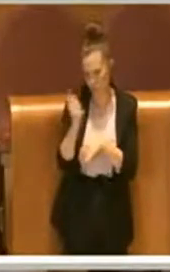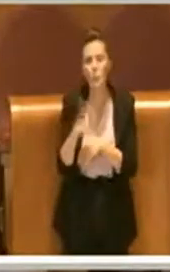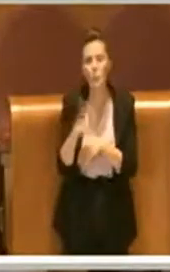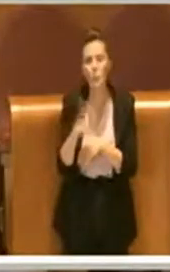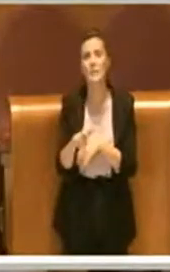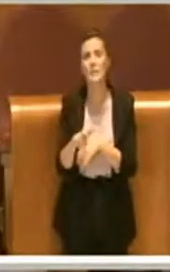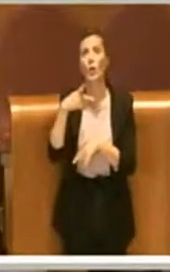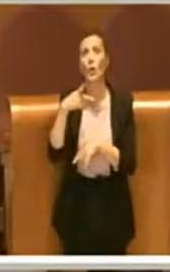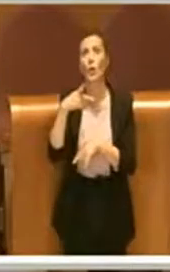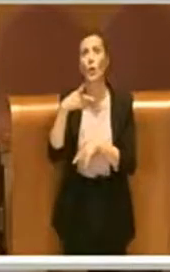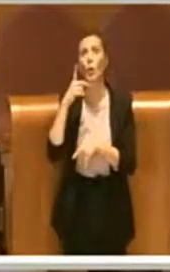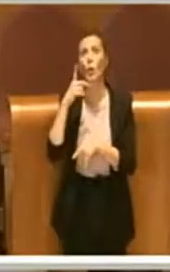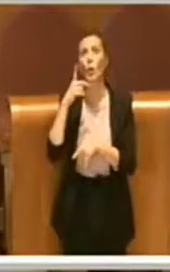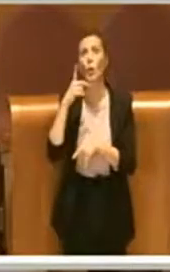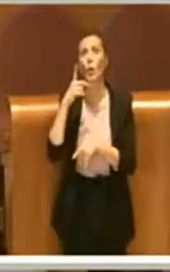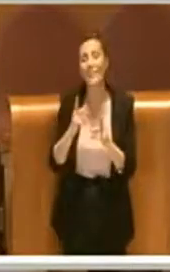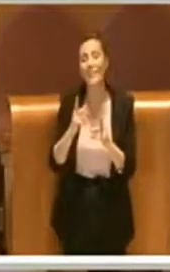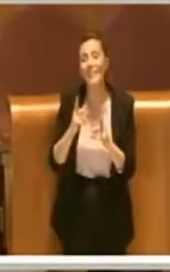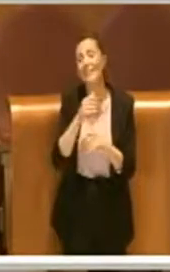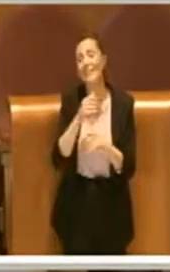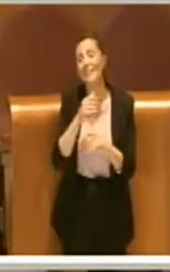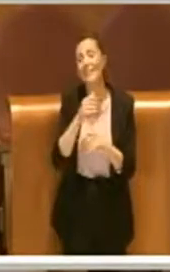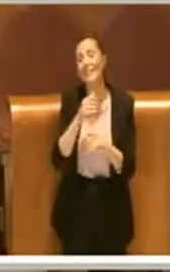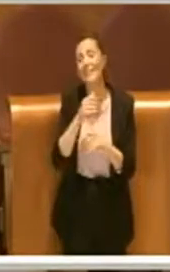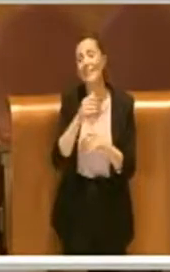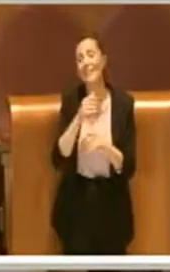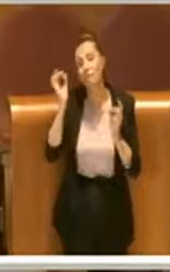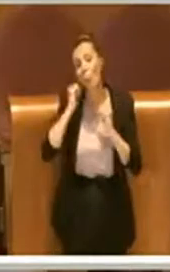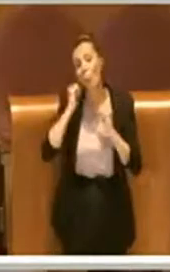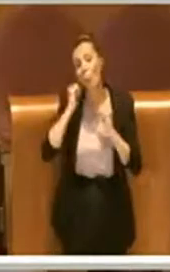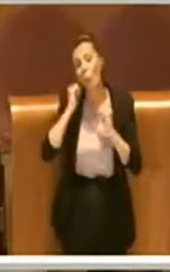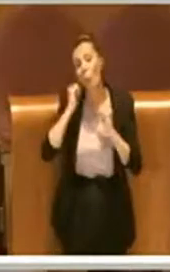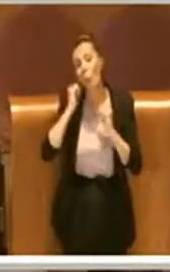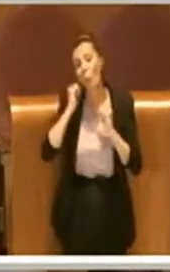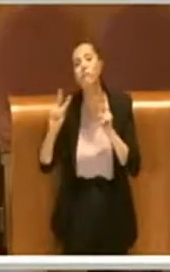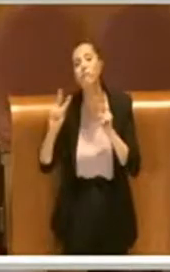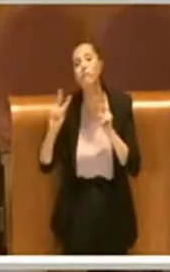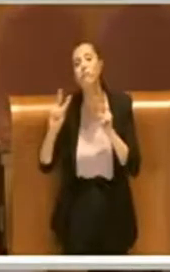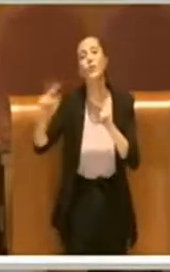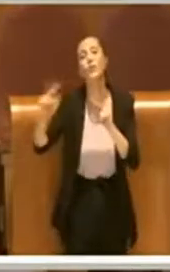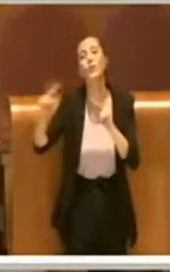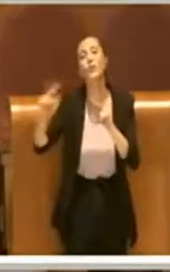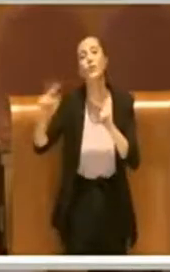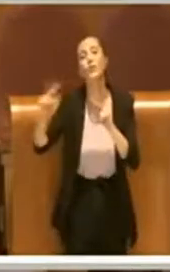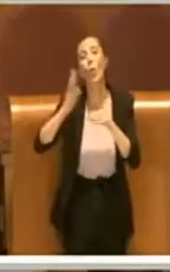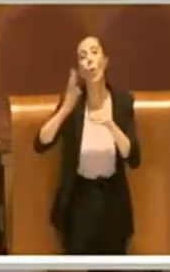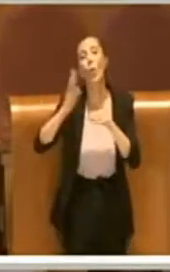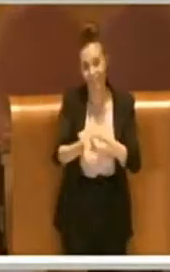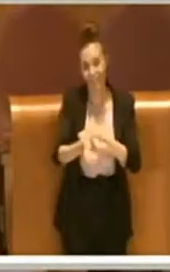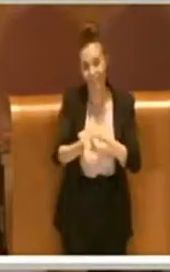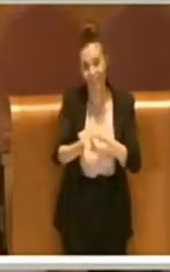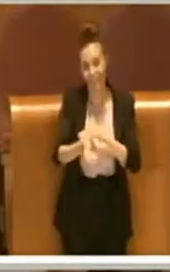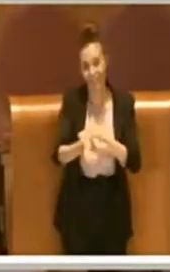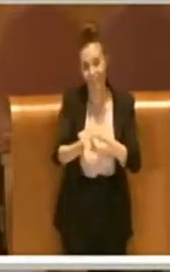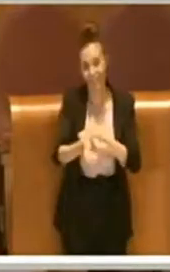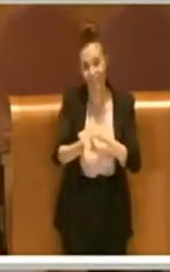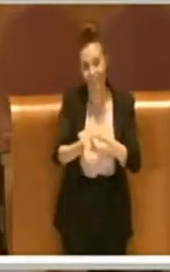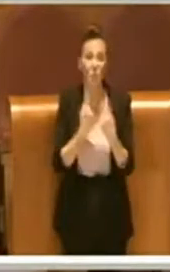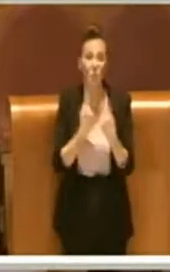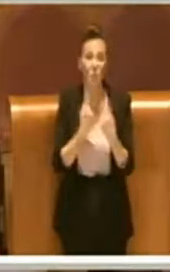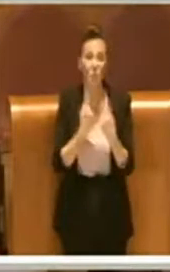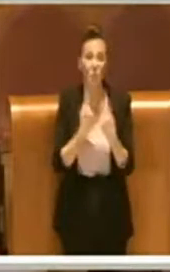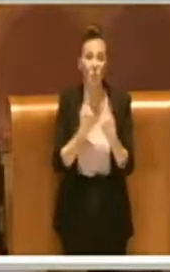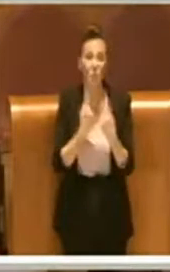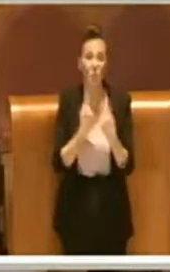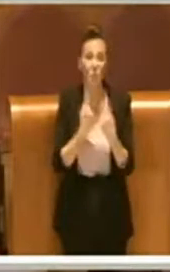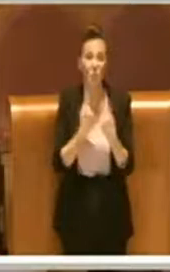là di un parere che sicuramente è dettato dal quadro normativo ordinario, ma siamo in circostanze straordinarie. Quindi ecco,